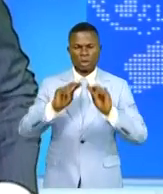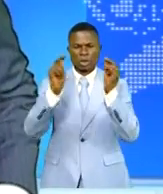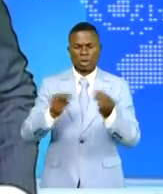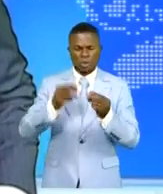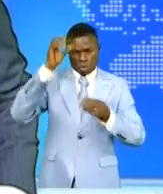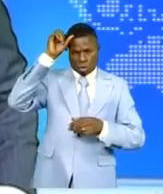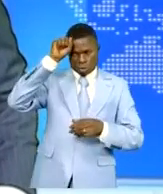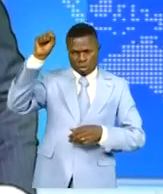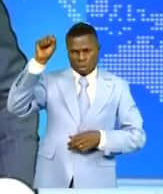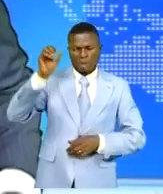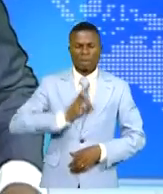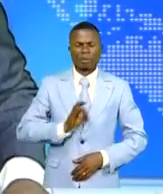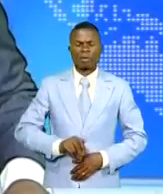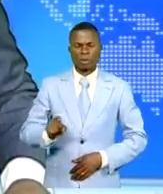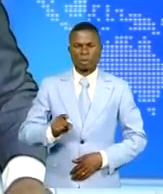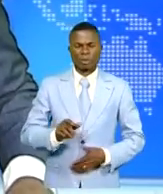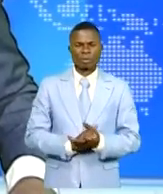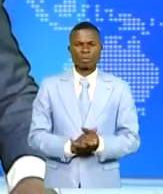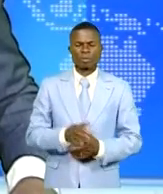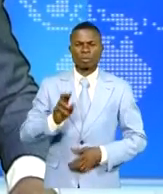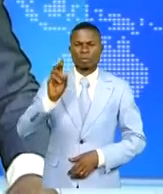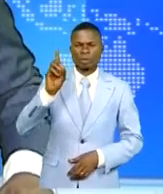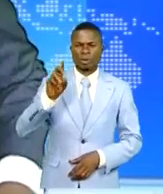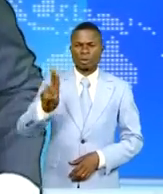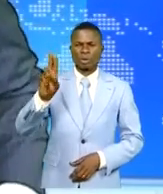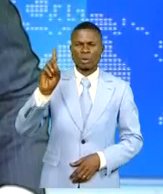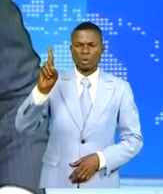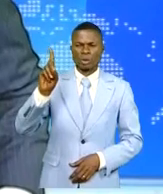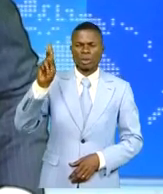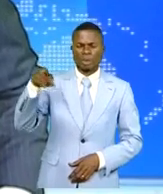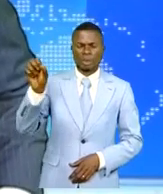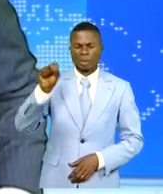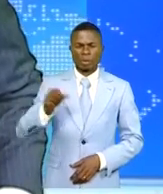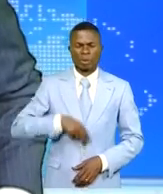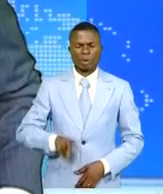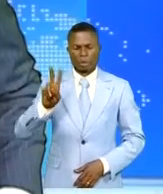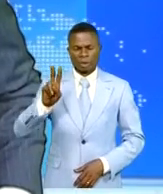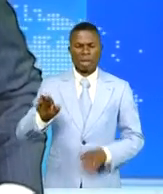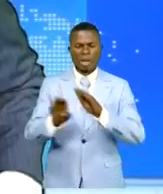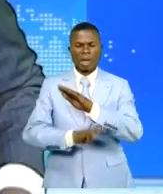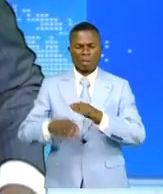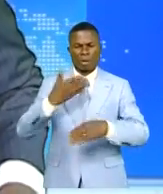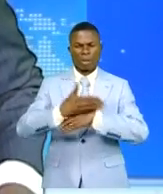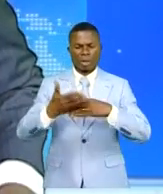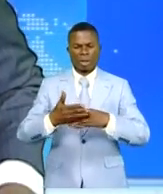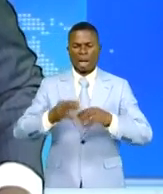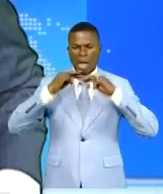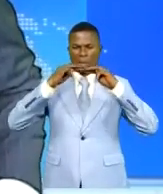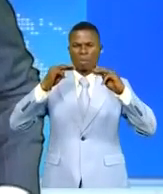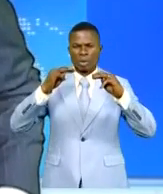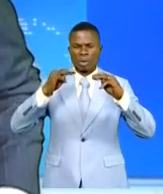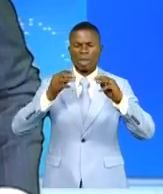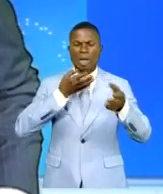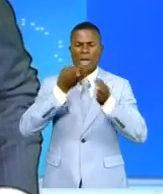présidentiel Augustin Kabuya. L'UDPS redynamisait constamment à la base et ces derniers a apporté un message. Il est revenu